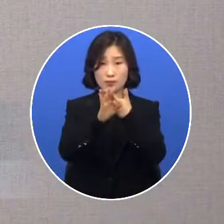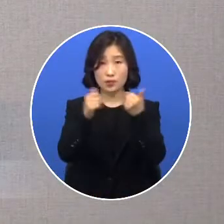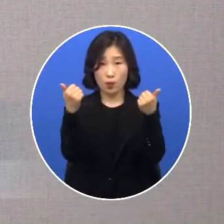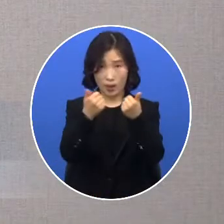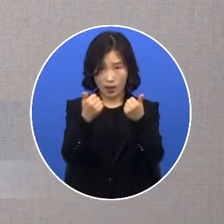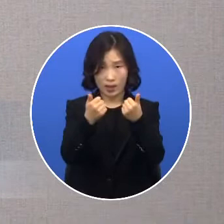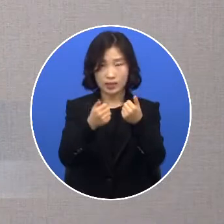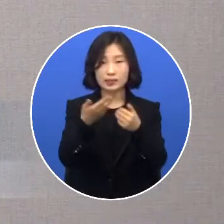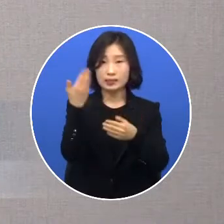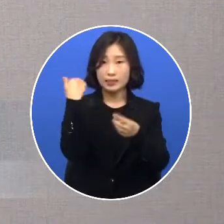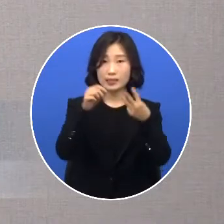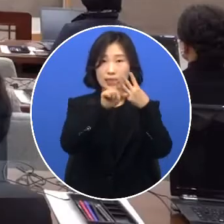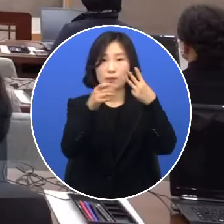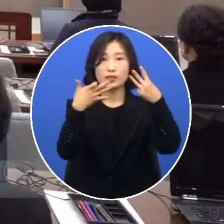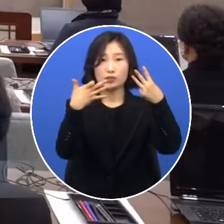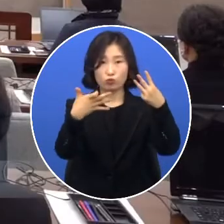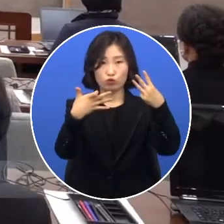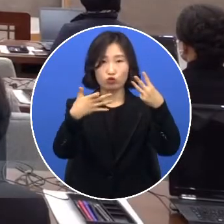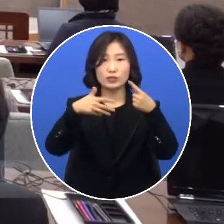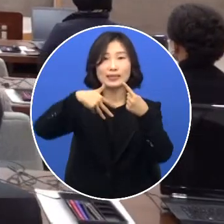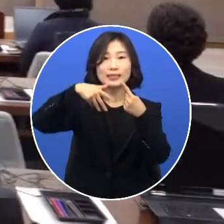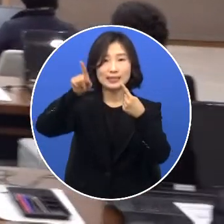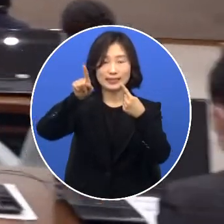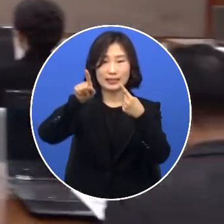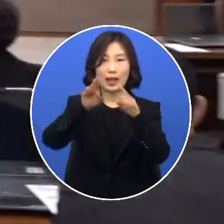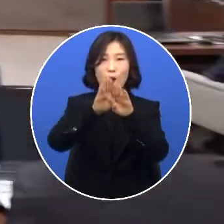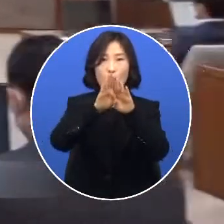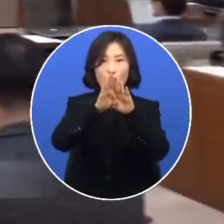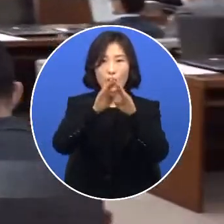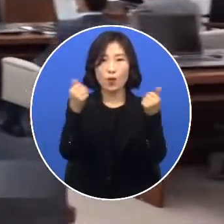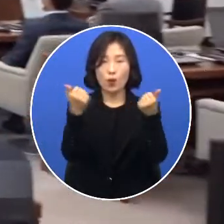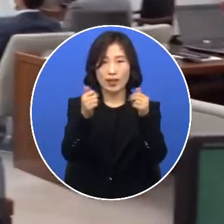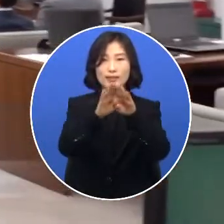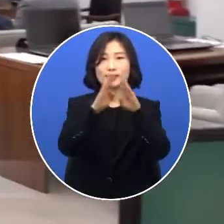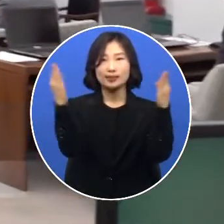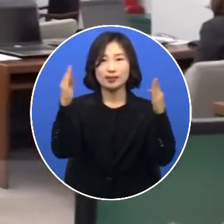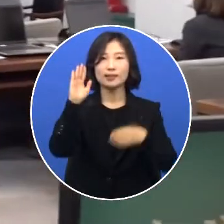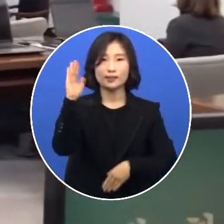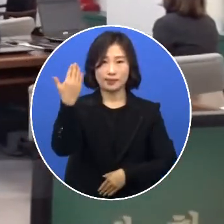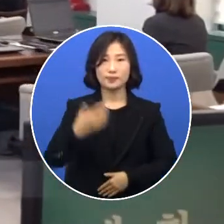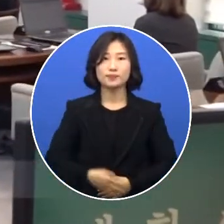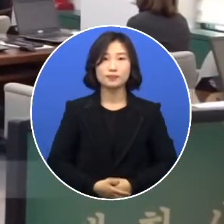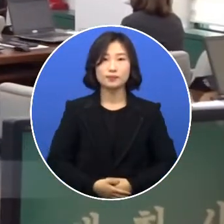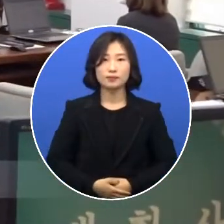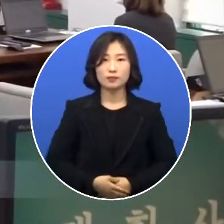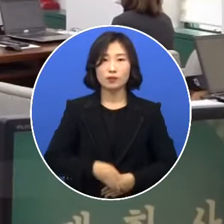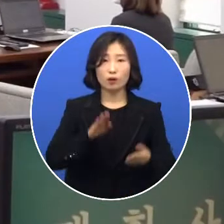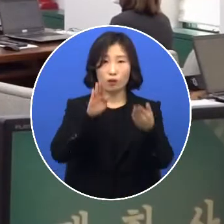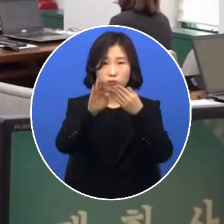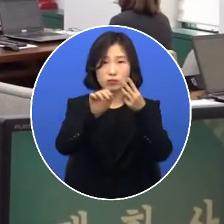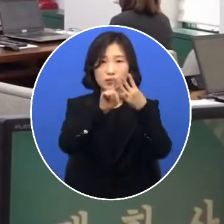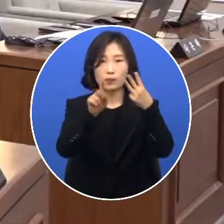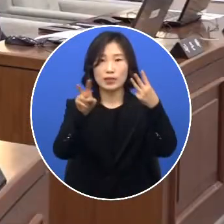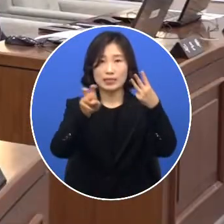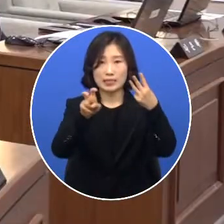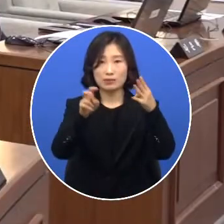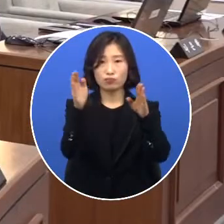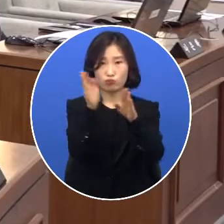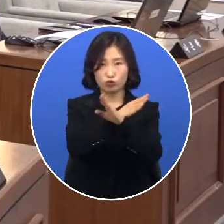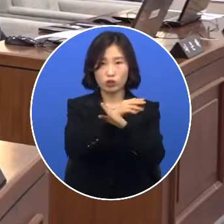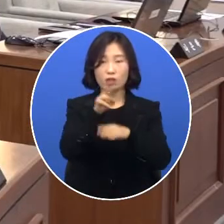이번 임시회는 지난 3월 19일 제1차 본회의로 시작됐습니다. 이후 3월